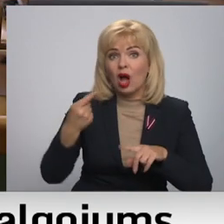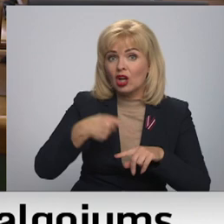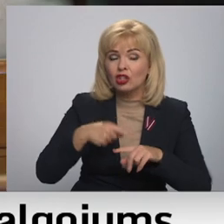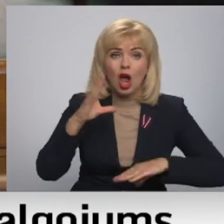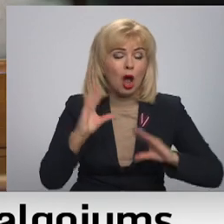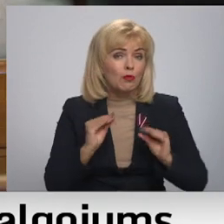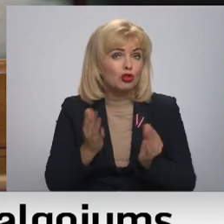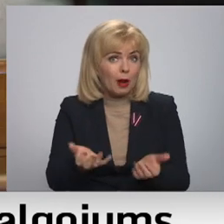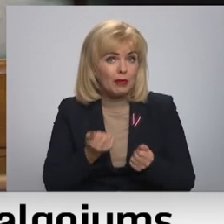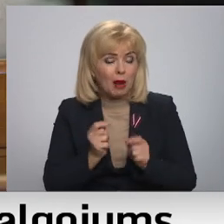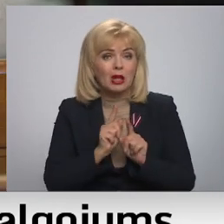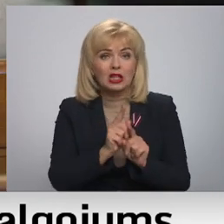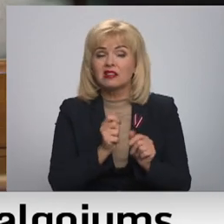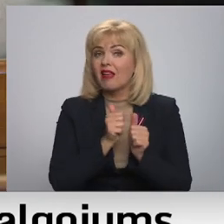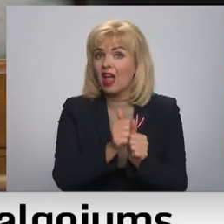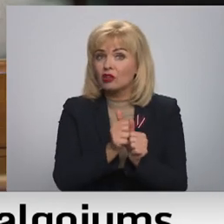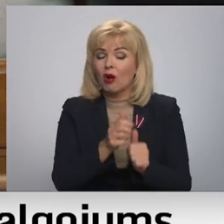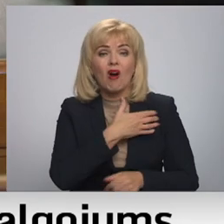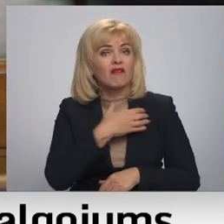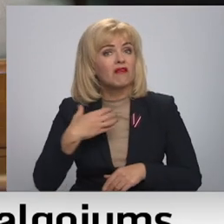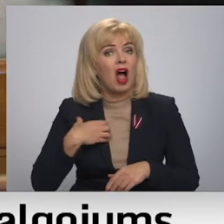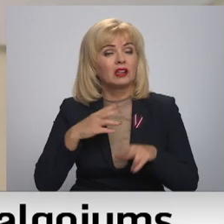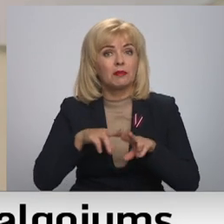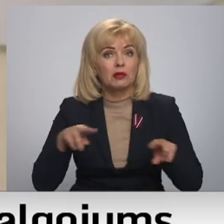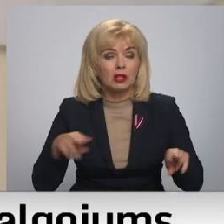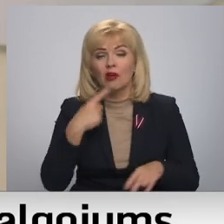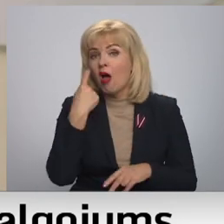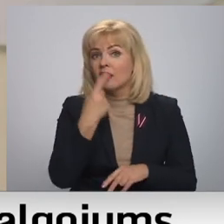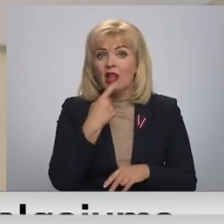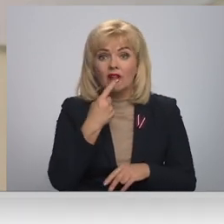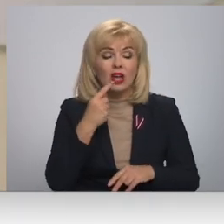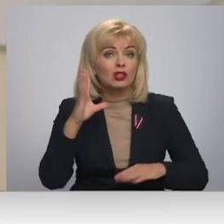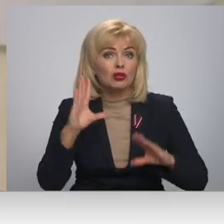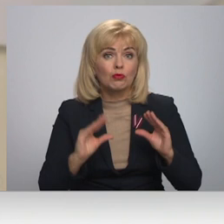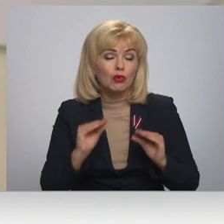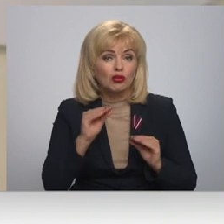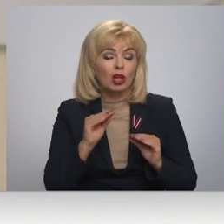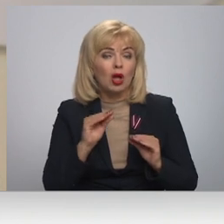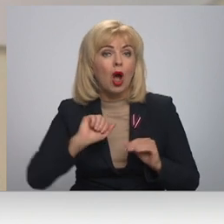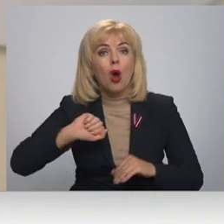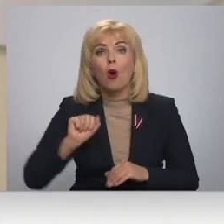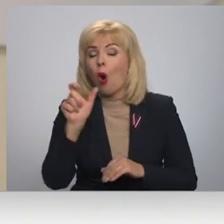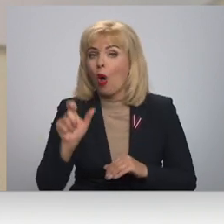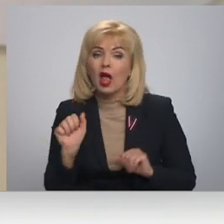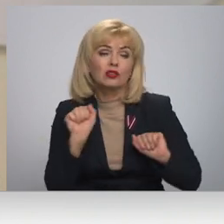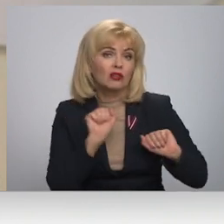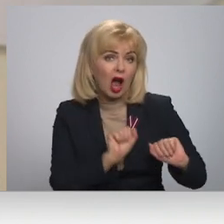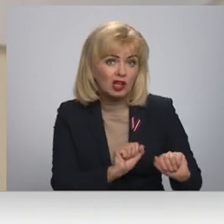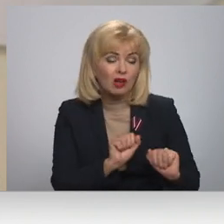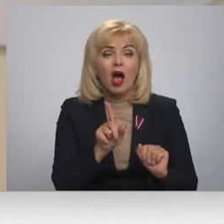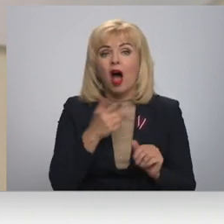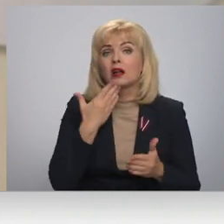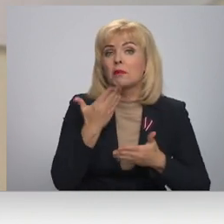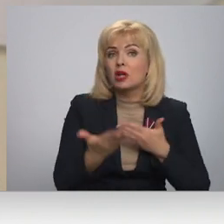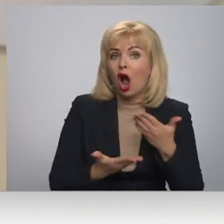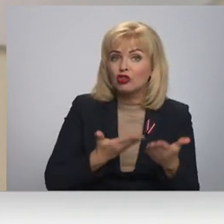budžetu pieņemšanai līdzi nesako valdības ministri. Neviens šo budžetu neaizstāv, kolēģi. Tā izskaitā šos priekšlikumus, un tas,